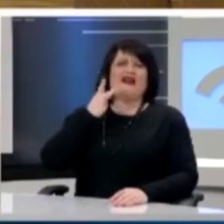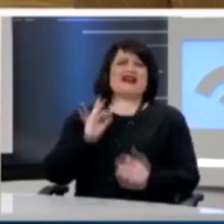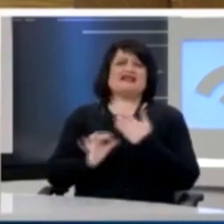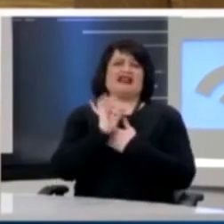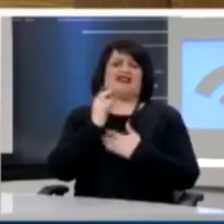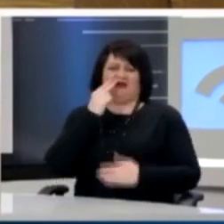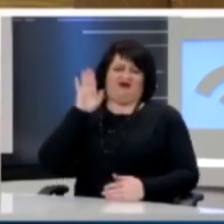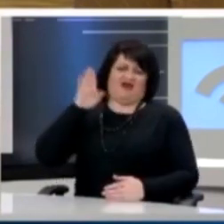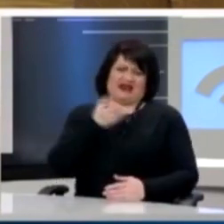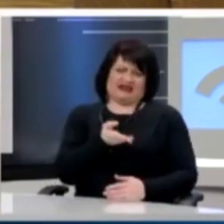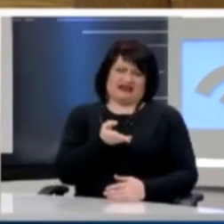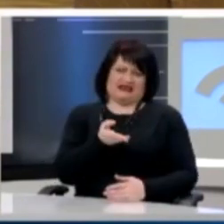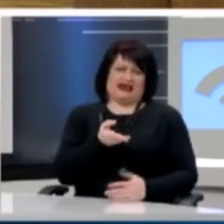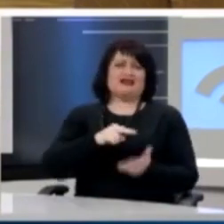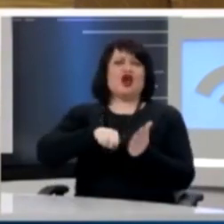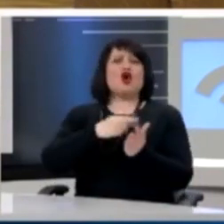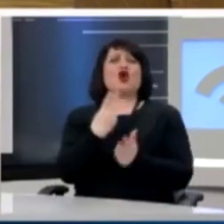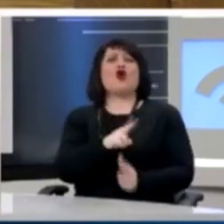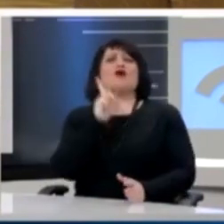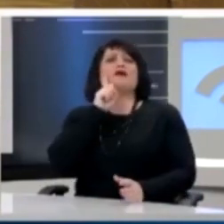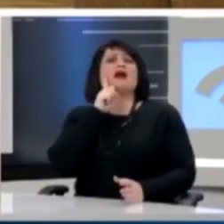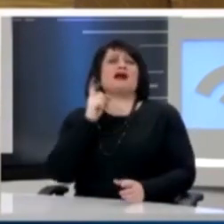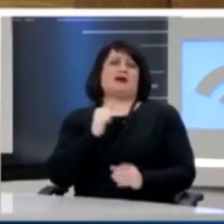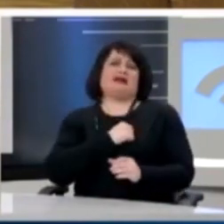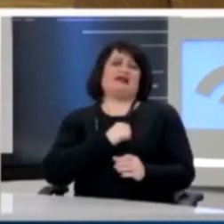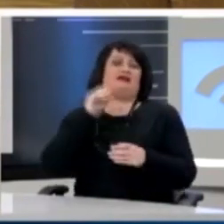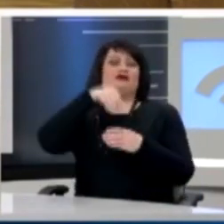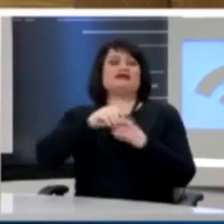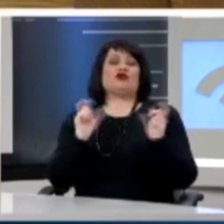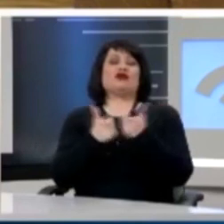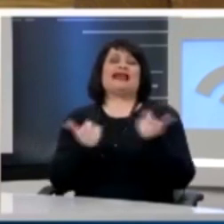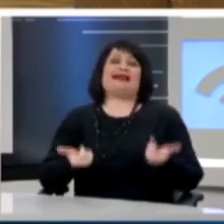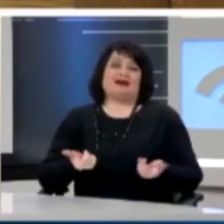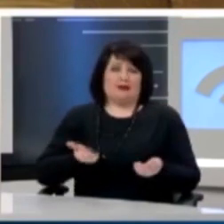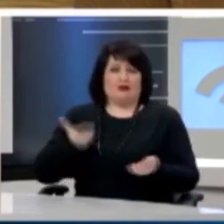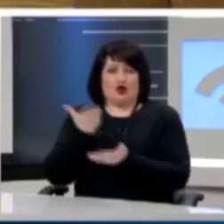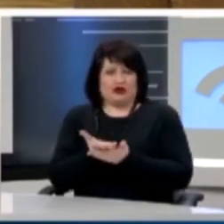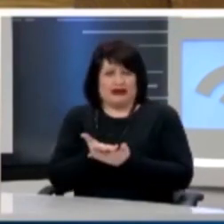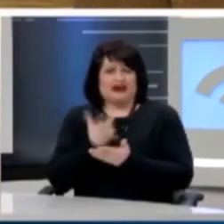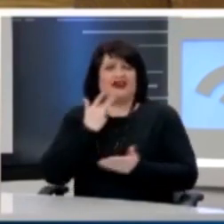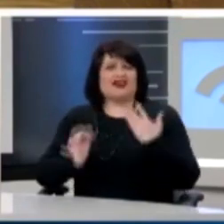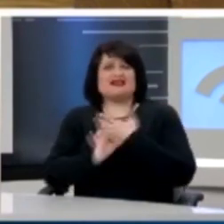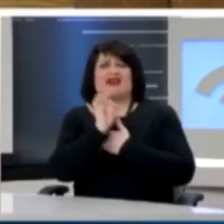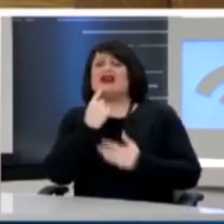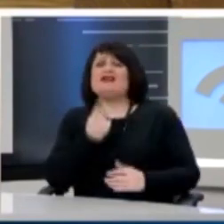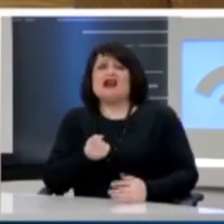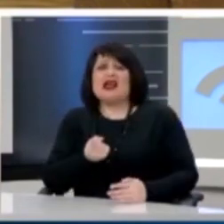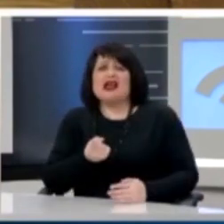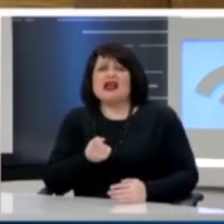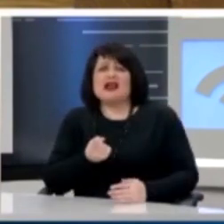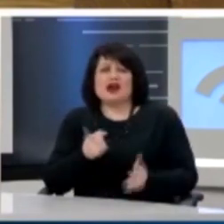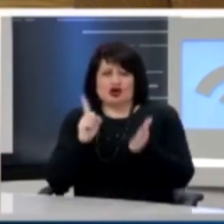των φασιστών για το ρόλο της γυναίκας μέσα στην οικογένεια. Προτείνει μέχρι και την κατάργηση